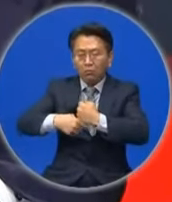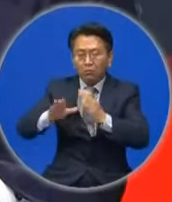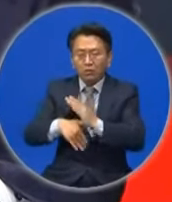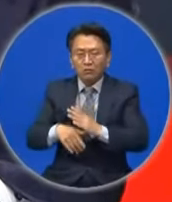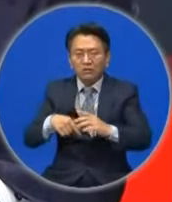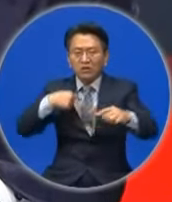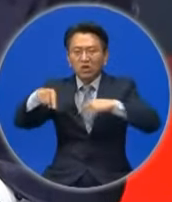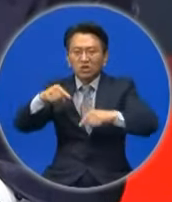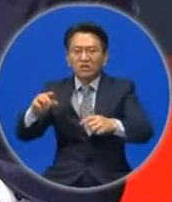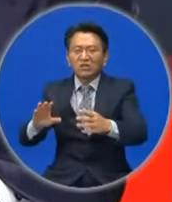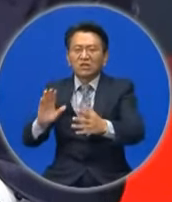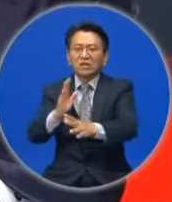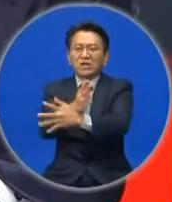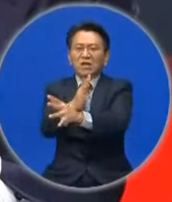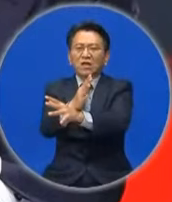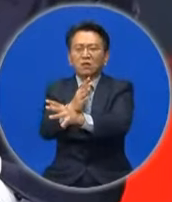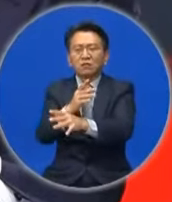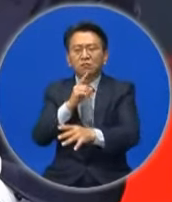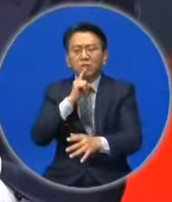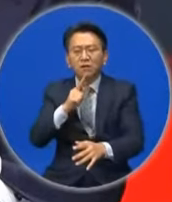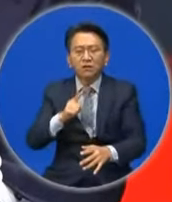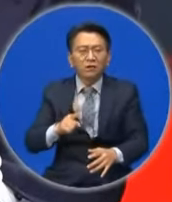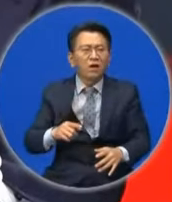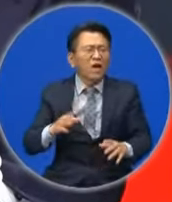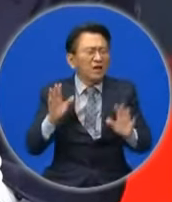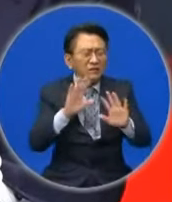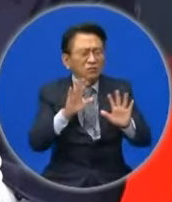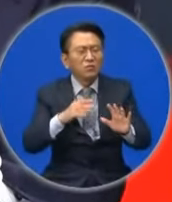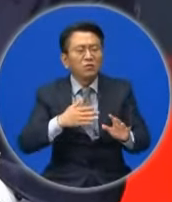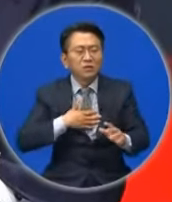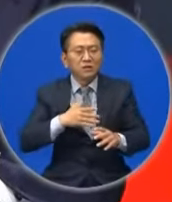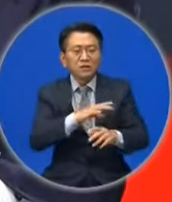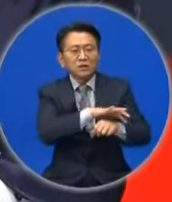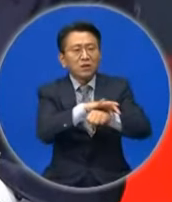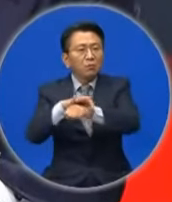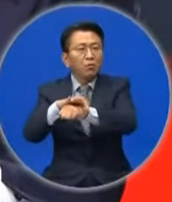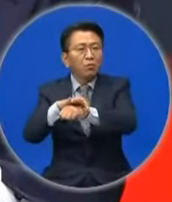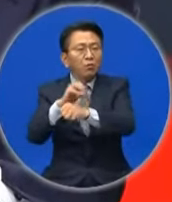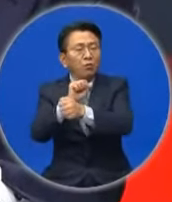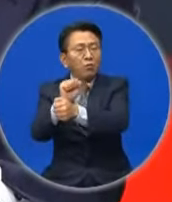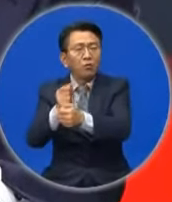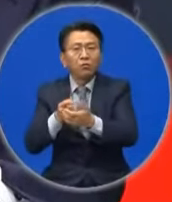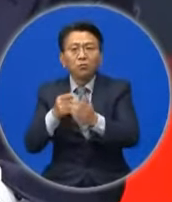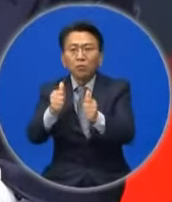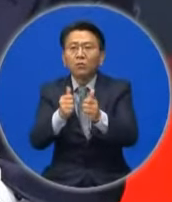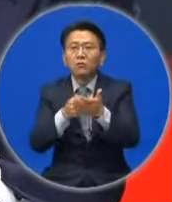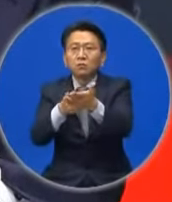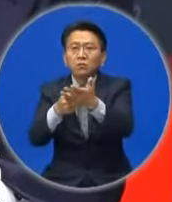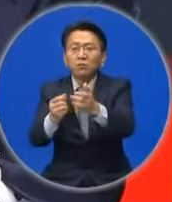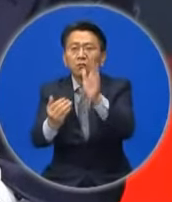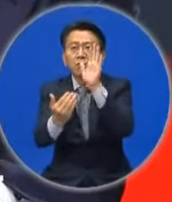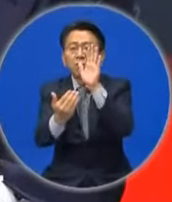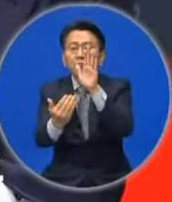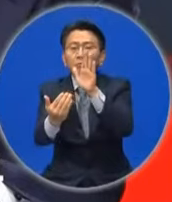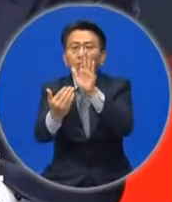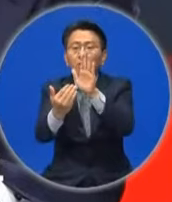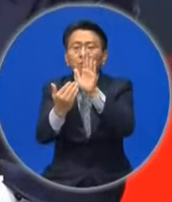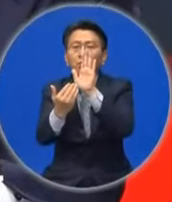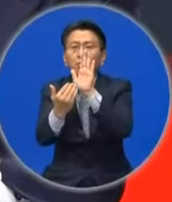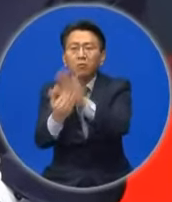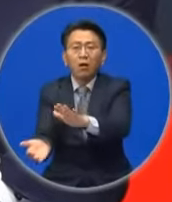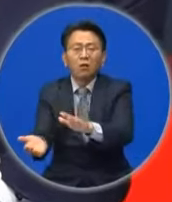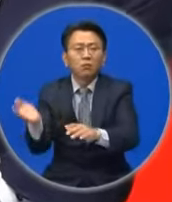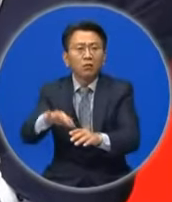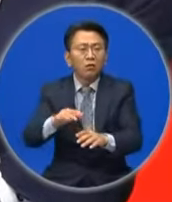정치 공작이라고 하는 것은 아니 여기에 대해서 제가 묻는 거예요. 체포영장이 기각됐는데도 예. 어? 구속영장을 청구하는 거